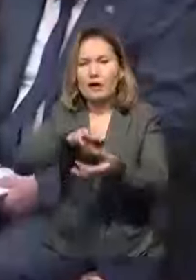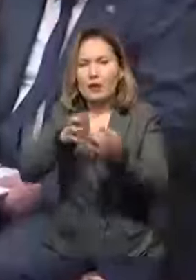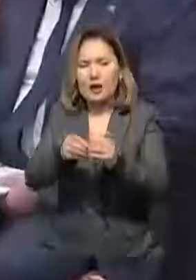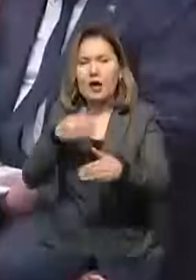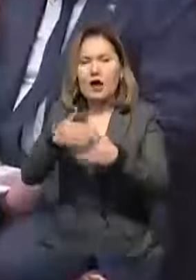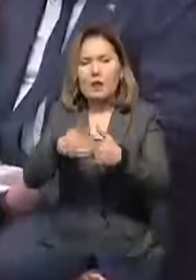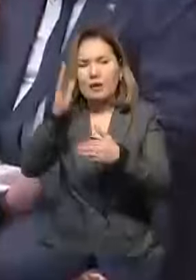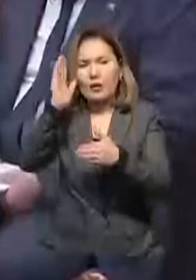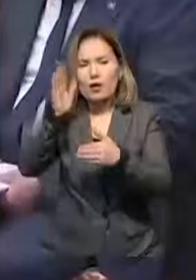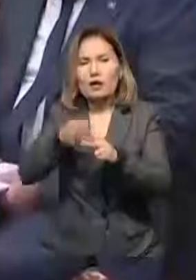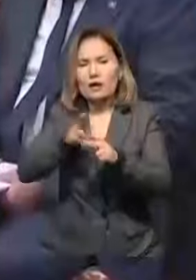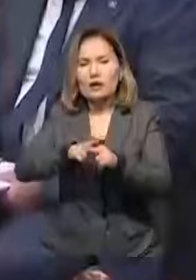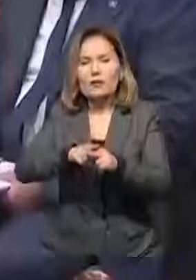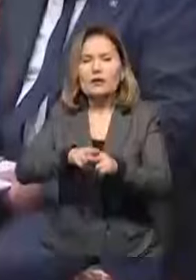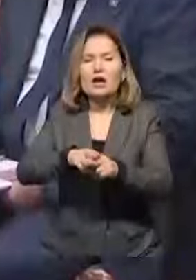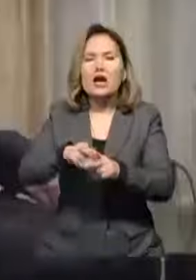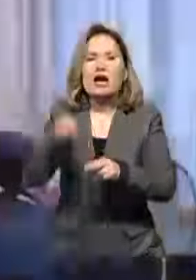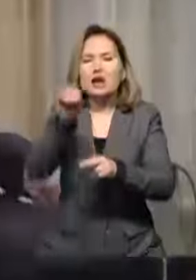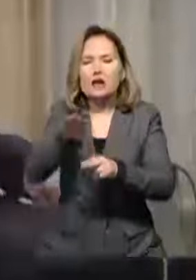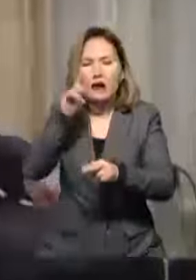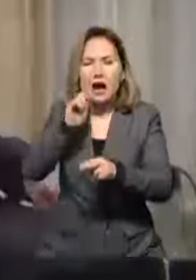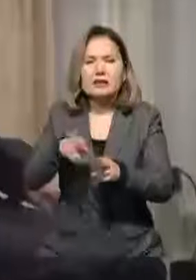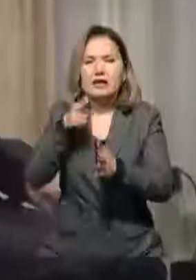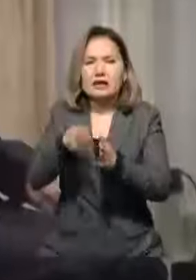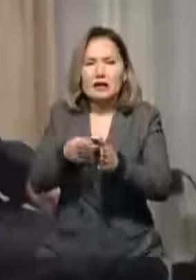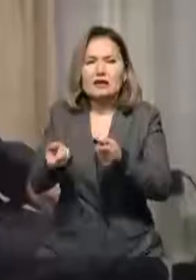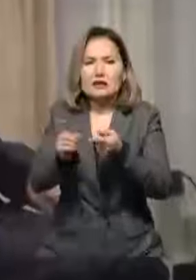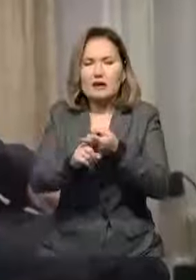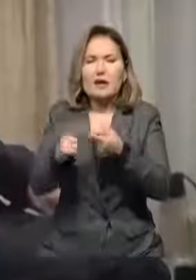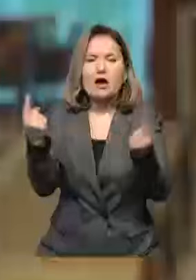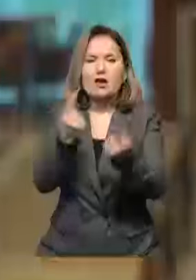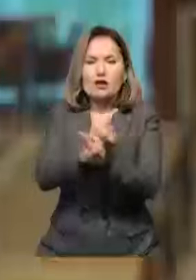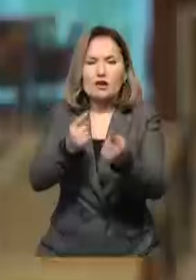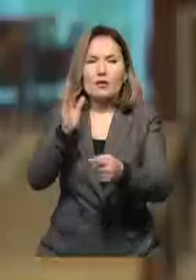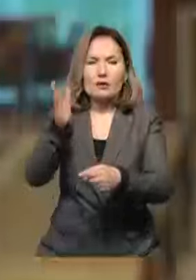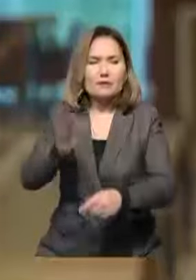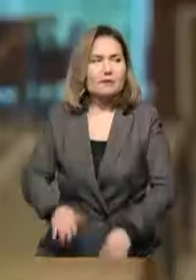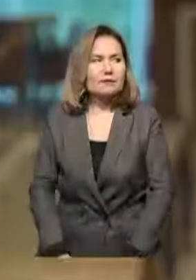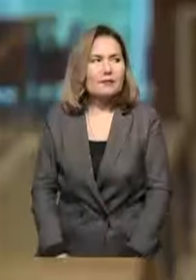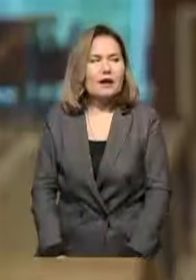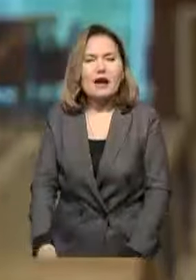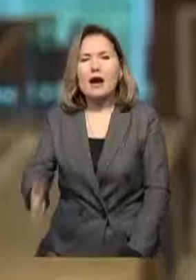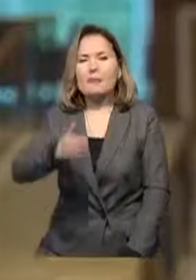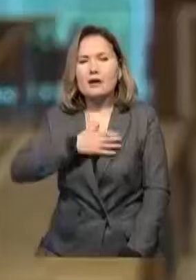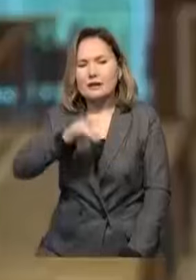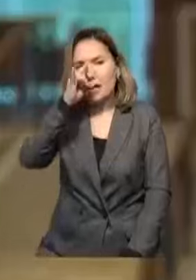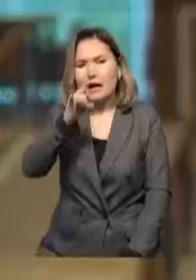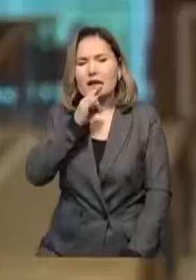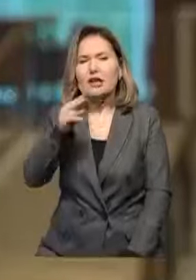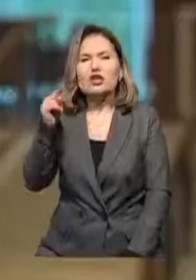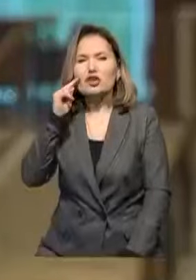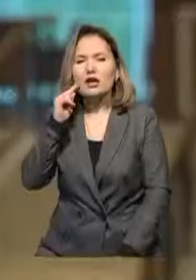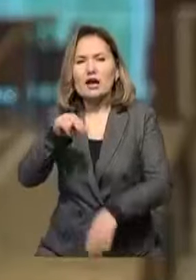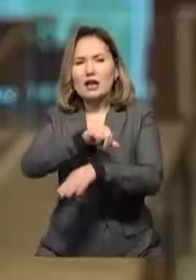жақын болашақта Қазақстан Еуразиядағы транзиттік хабқа айнала алады. Граница между Китаем и Казахстаном. Біз Қазақстан мен Қытай